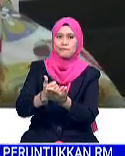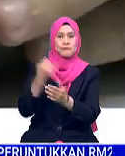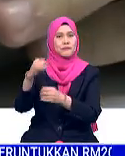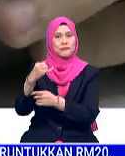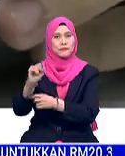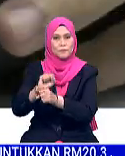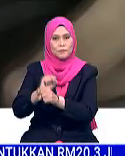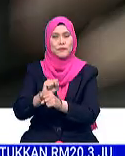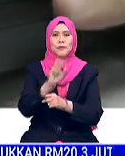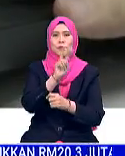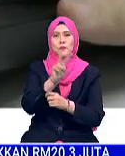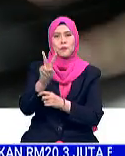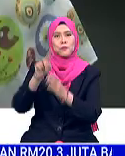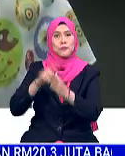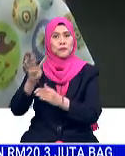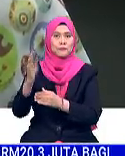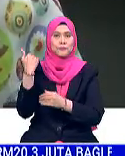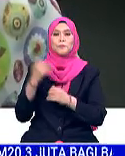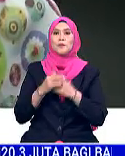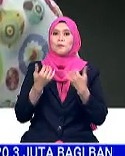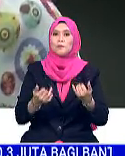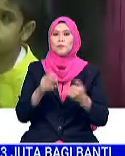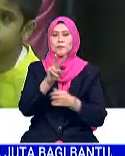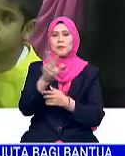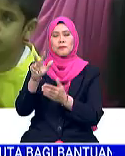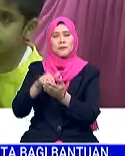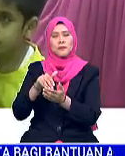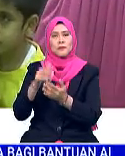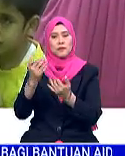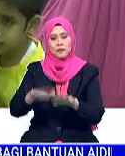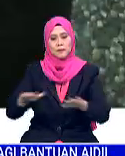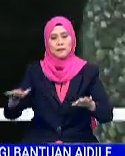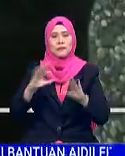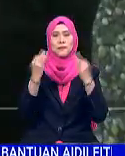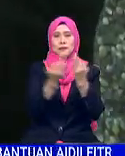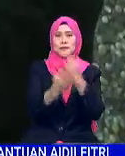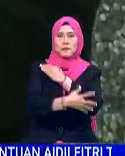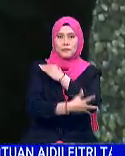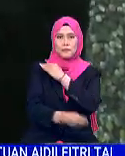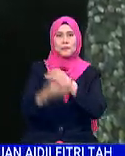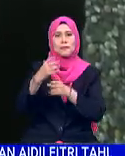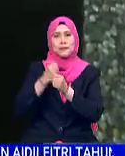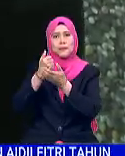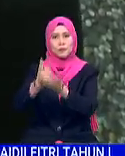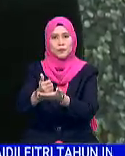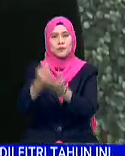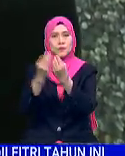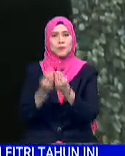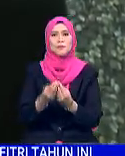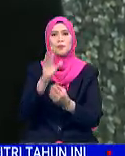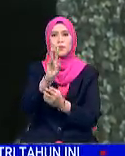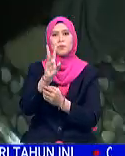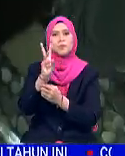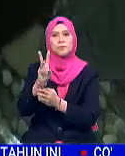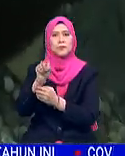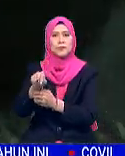Saka 22 April 63257 pilar karena keadaan keluarga miskin pulau korban Tuan berjumlah